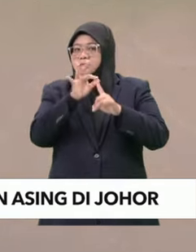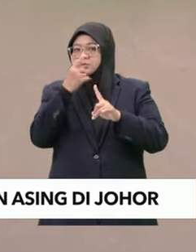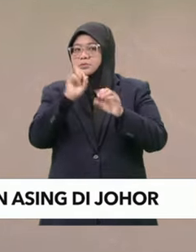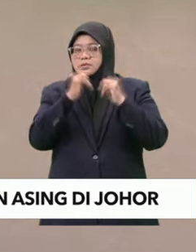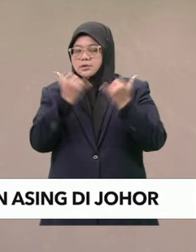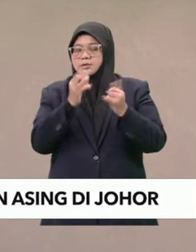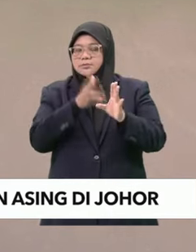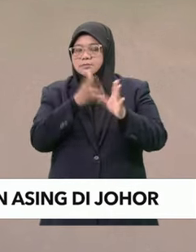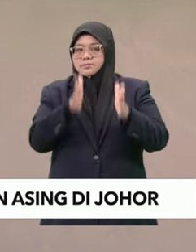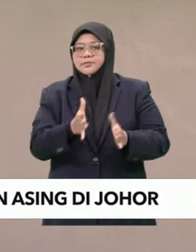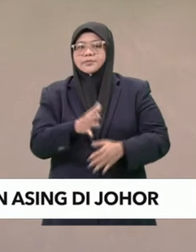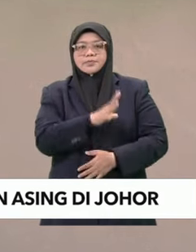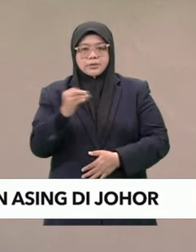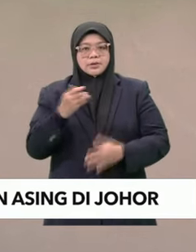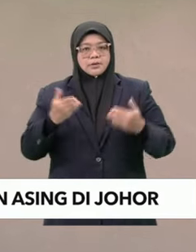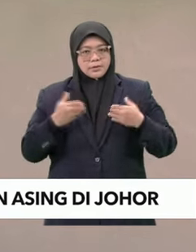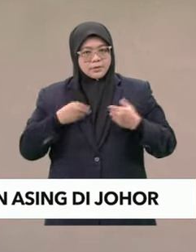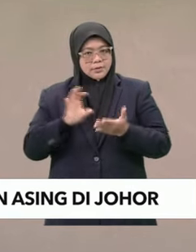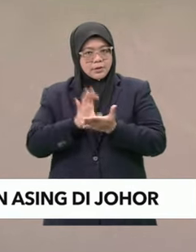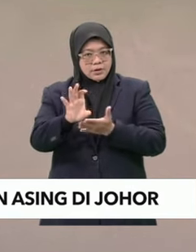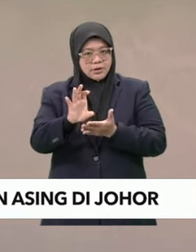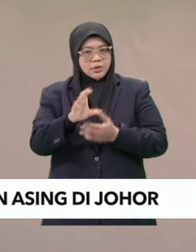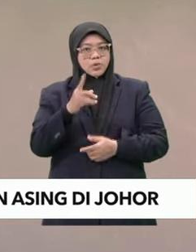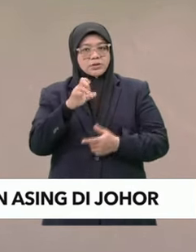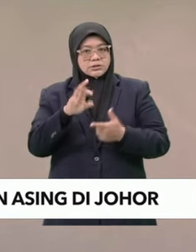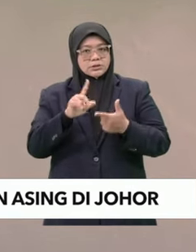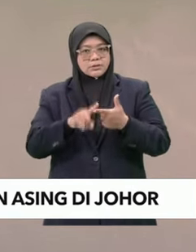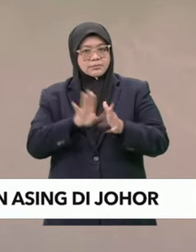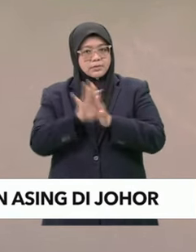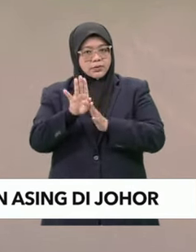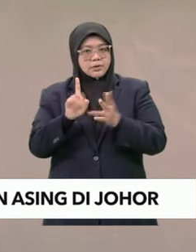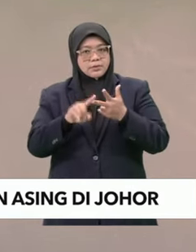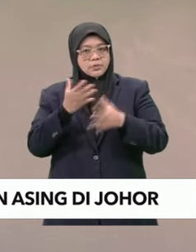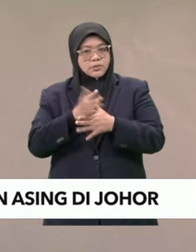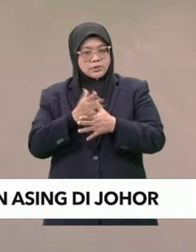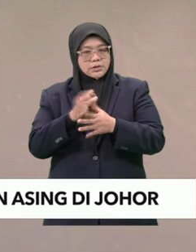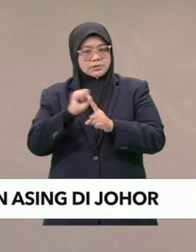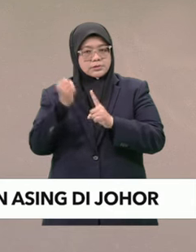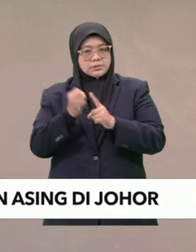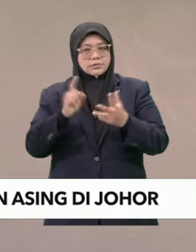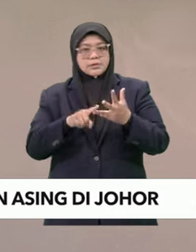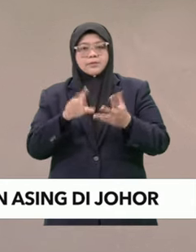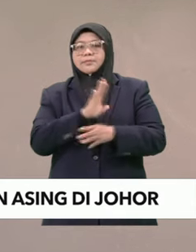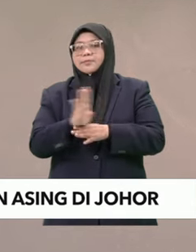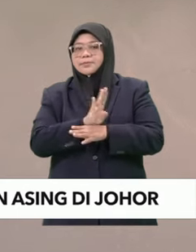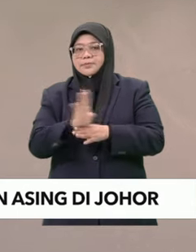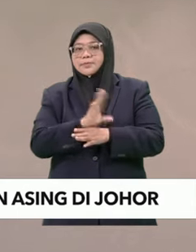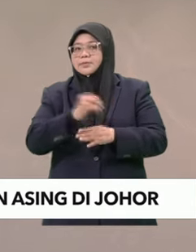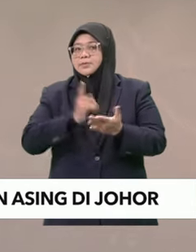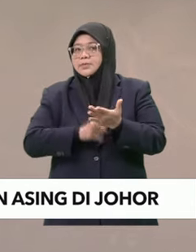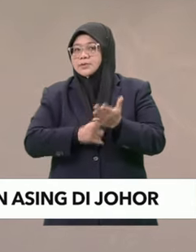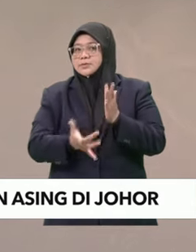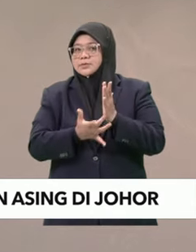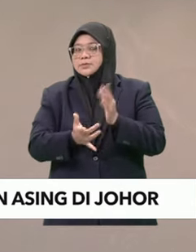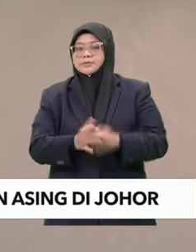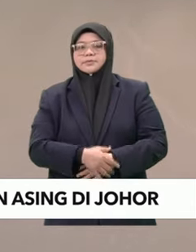syarikat dan peserta, antaranya pembiayaan komersial, pembiayaan pembangunan, perkongsian ekosistem serta perniagaan dan